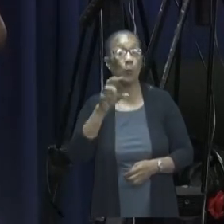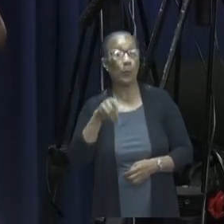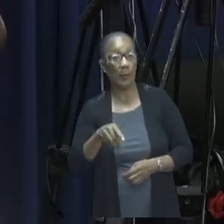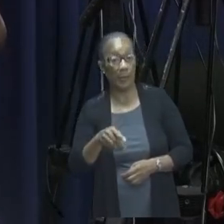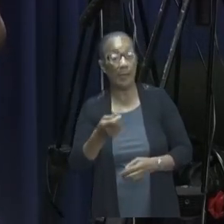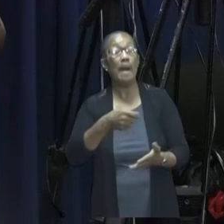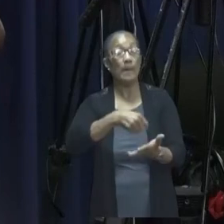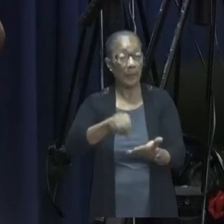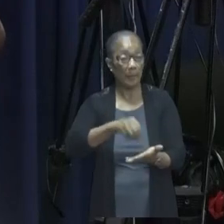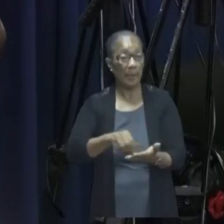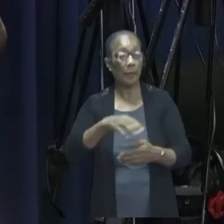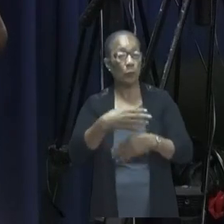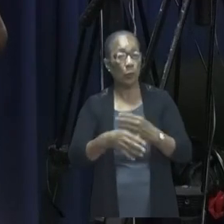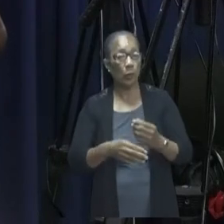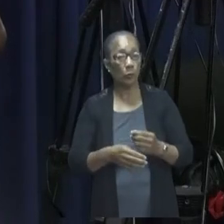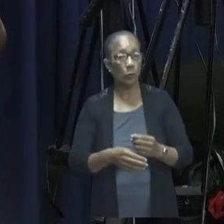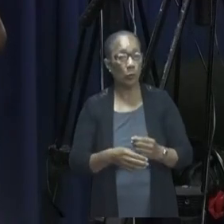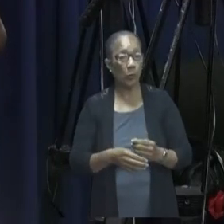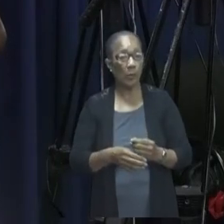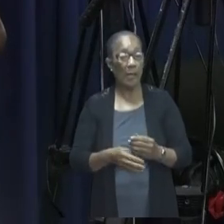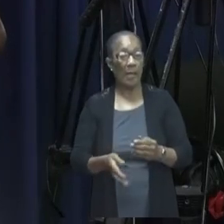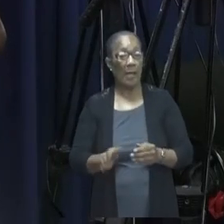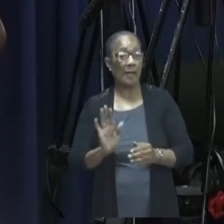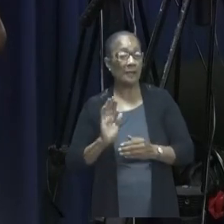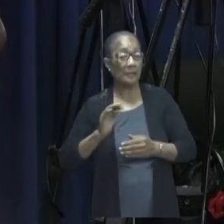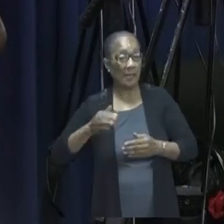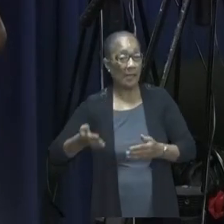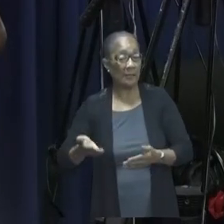betaald zou worden door externe financiering